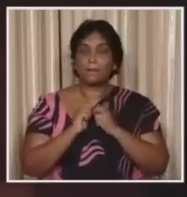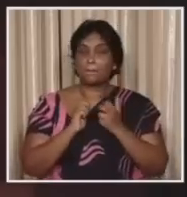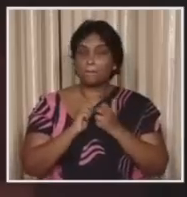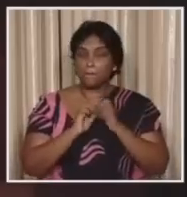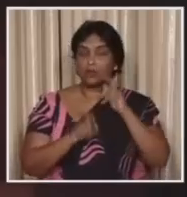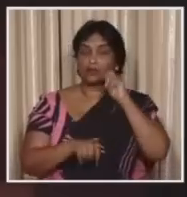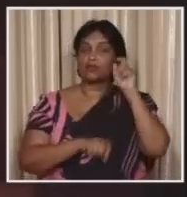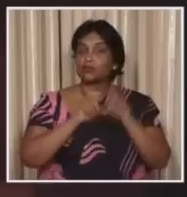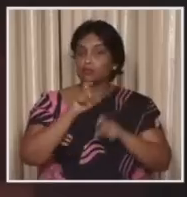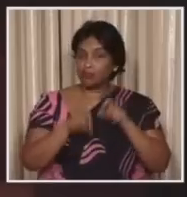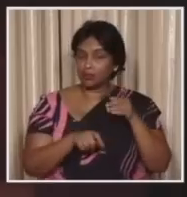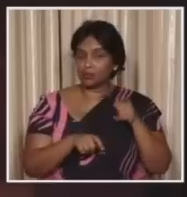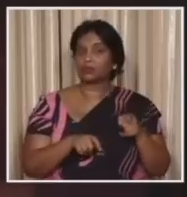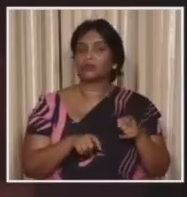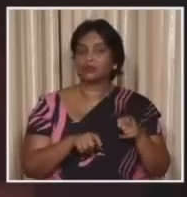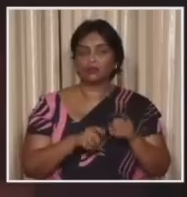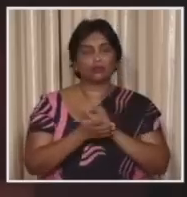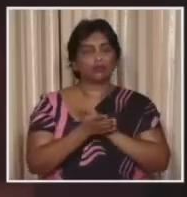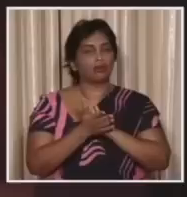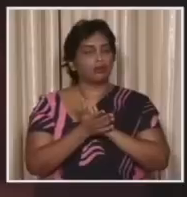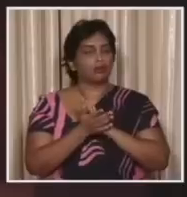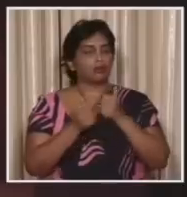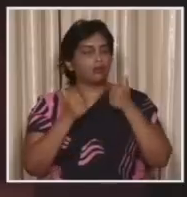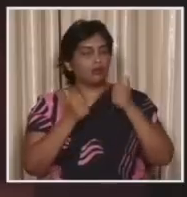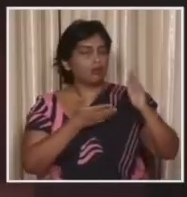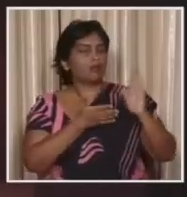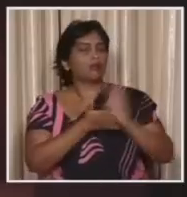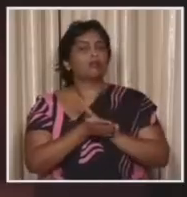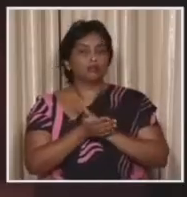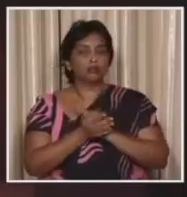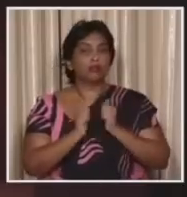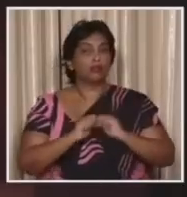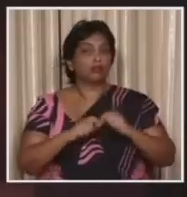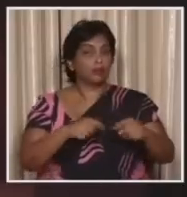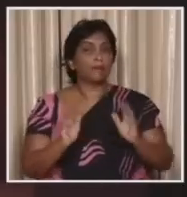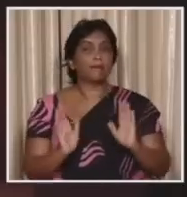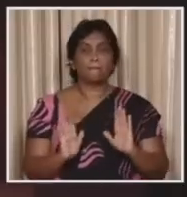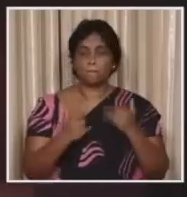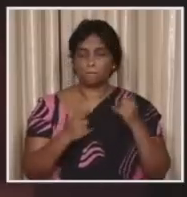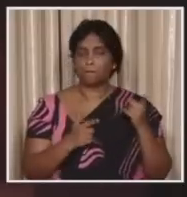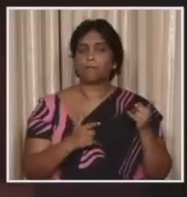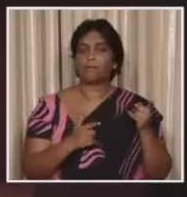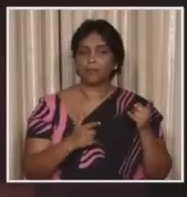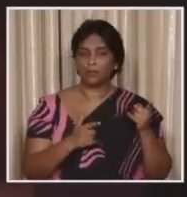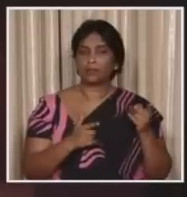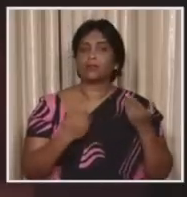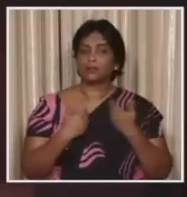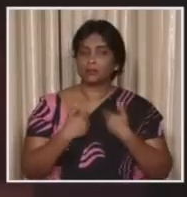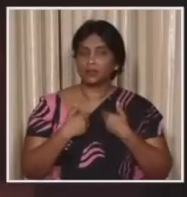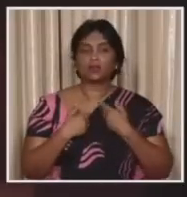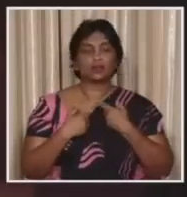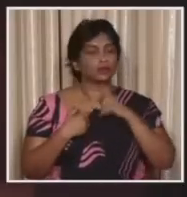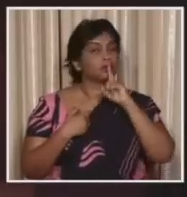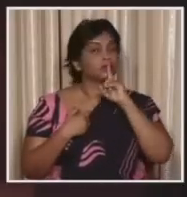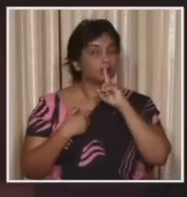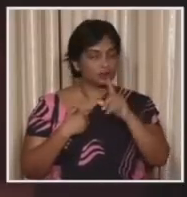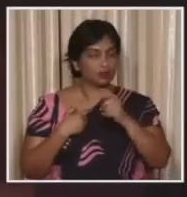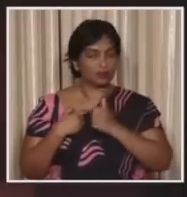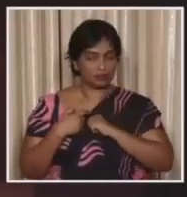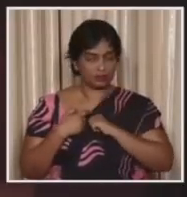වුණු ජනතාවට සාධාරණත්වයක් ඉෂ්ට කිරීමේ ගමන ආරම්භයක් වෙනවා. ඉතින් මම යෝජනා කරන්න